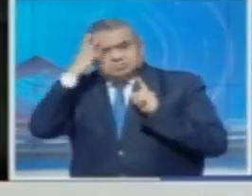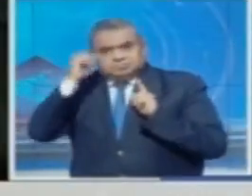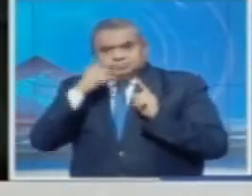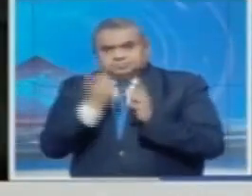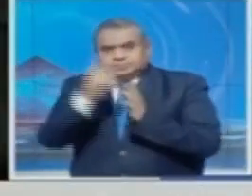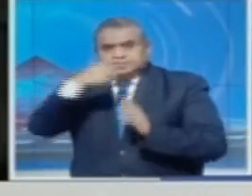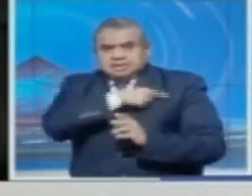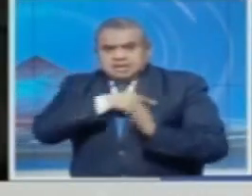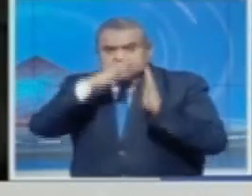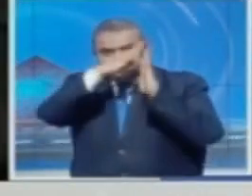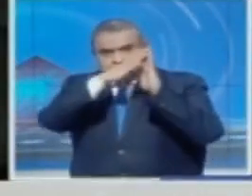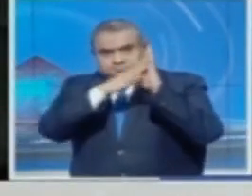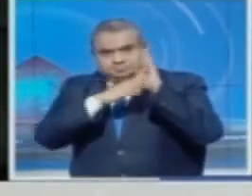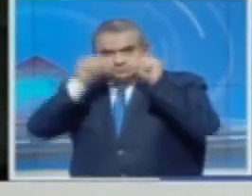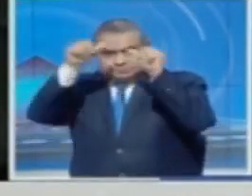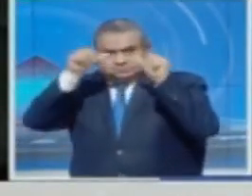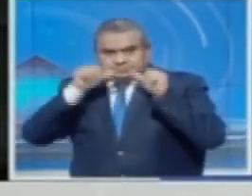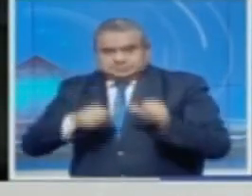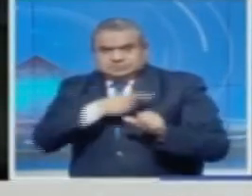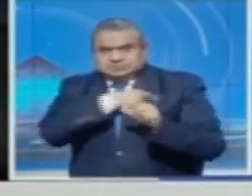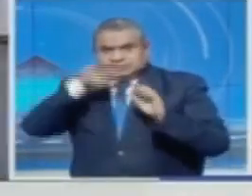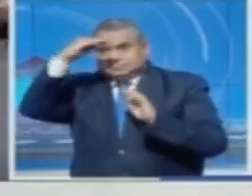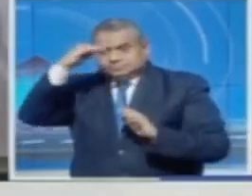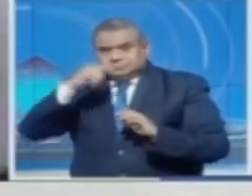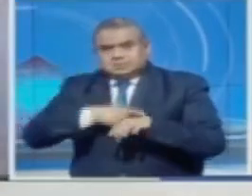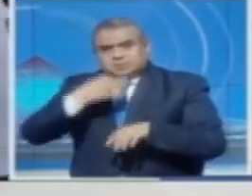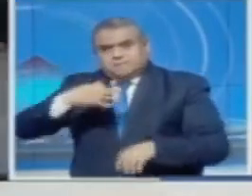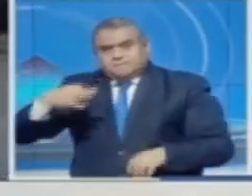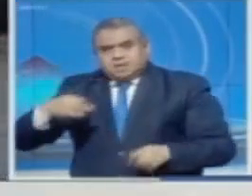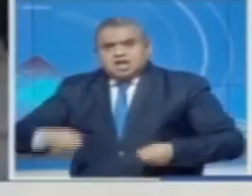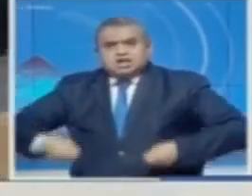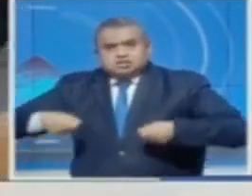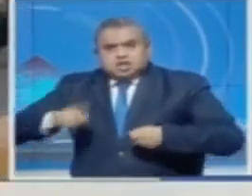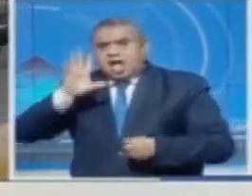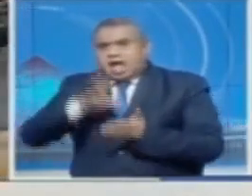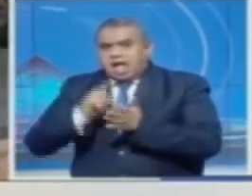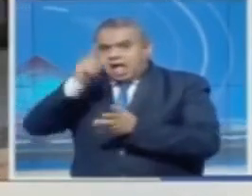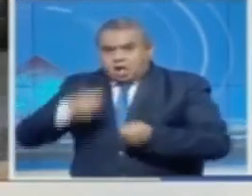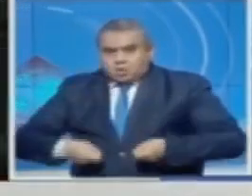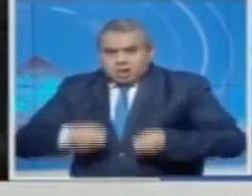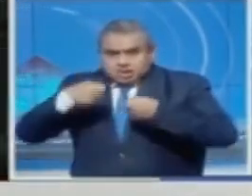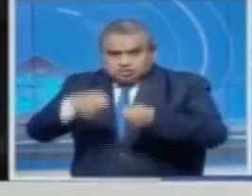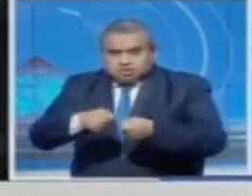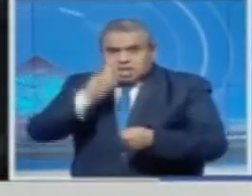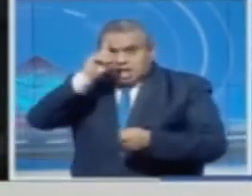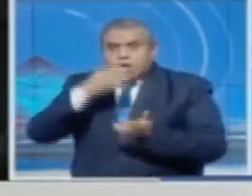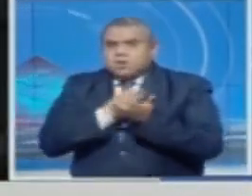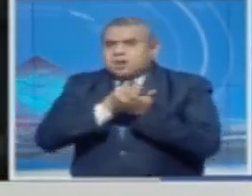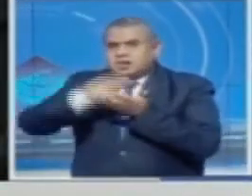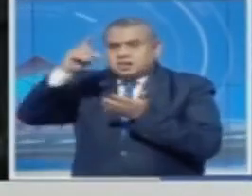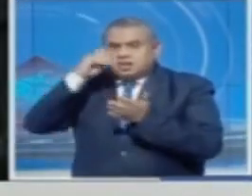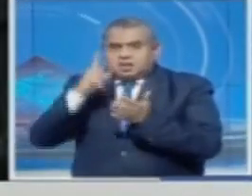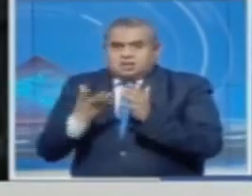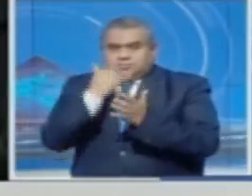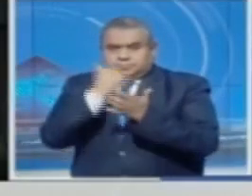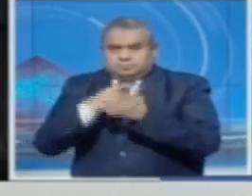الكشوفات متعلقة من امبارح، والمواعيد متحددة ان الشنط هتنزل الاول عشان تسافر قبلنا، واحنا الكشوفات